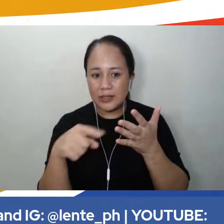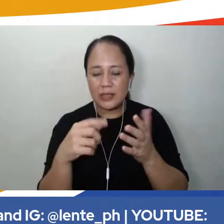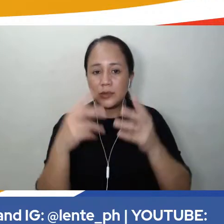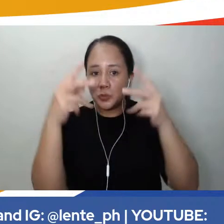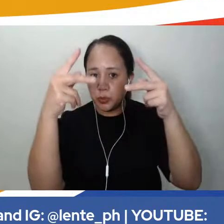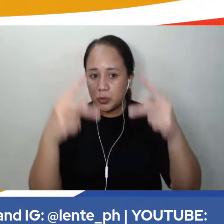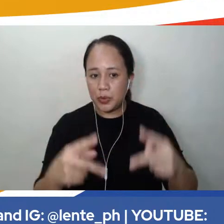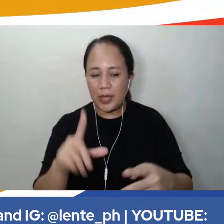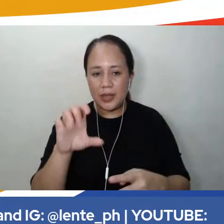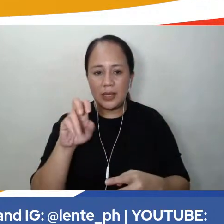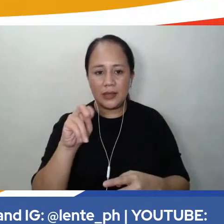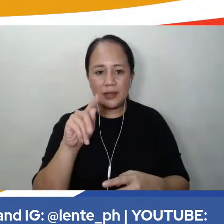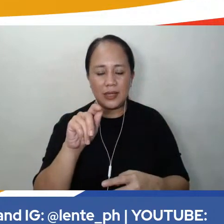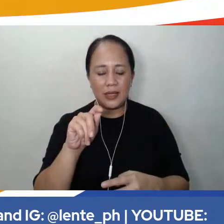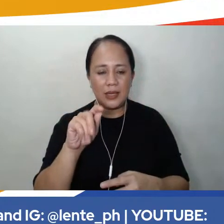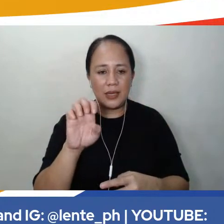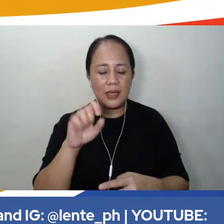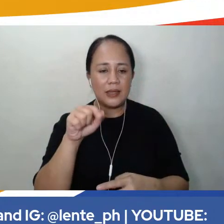That's